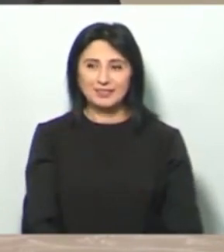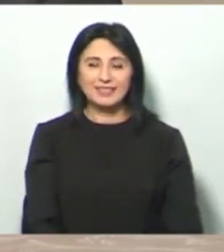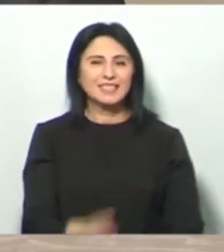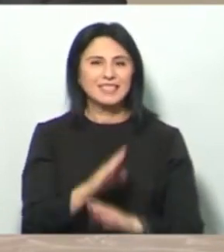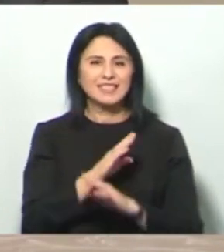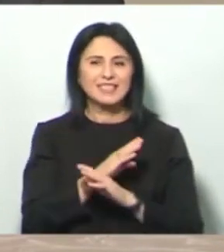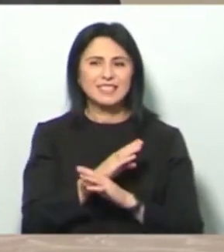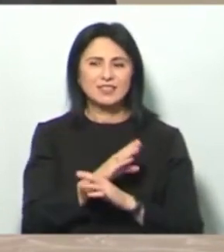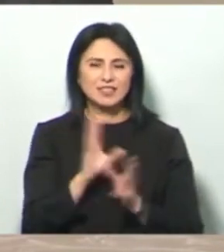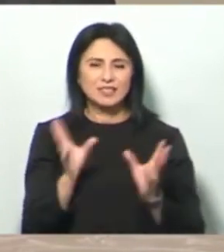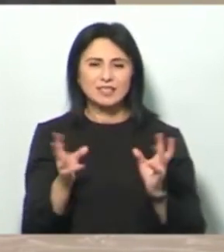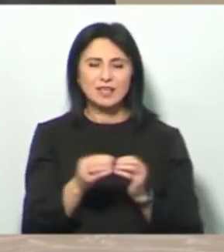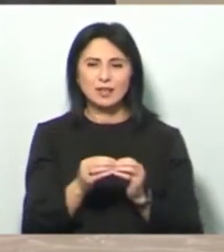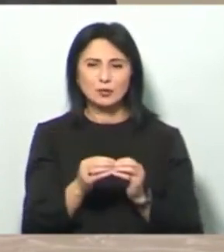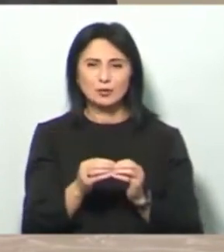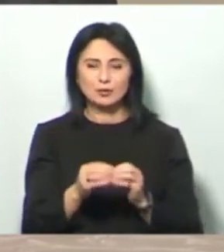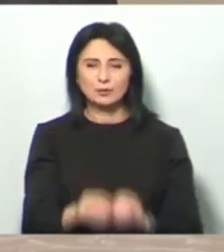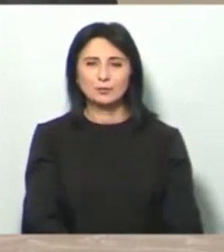სიგნიზი საერთოდ